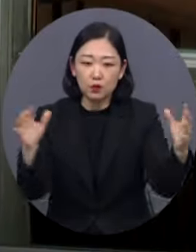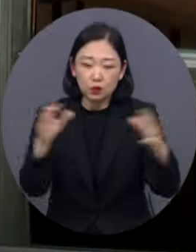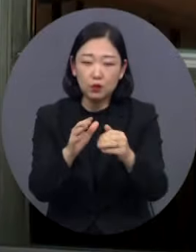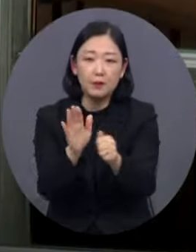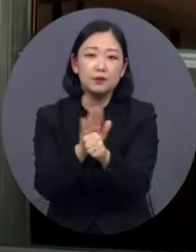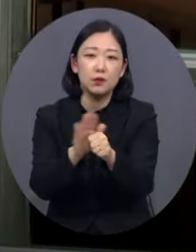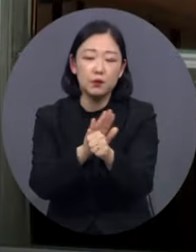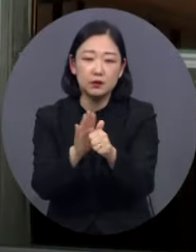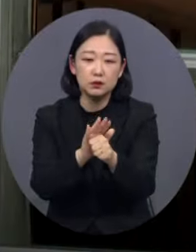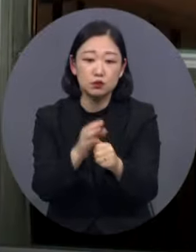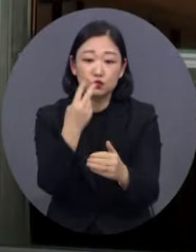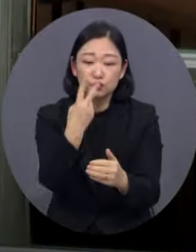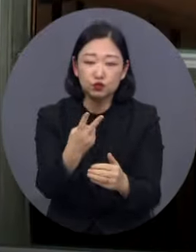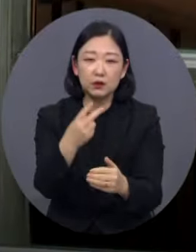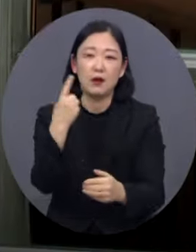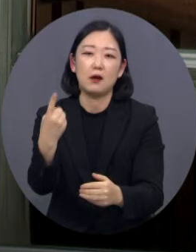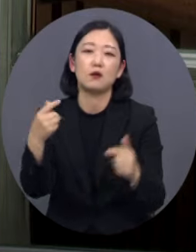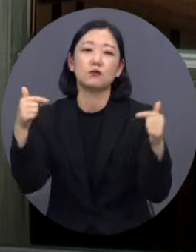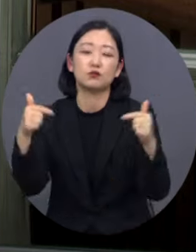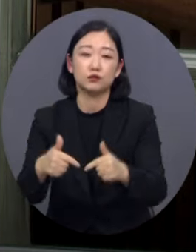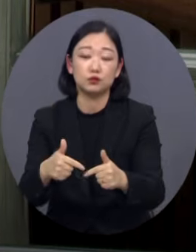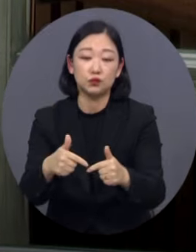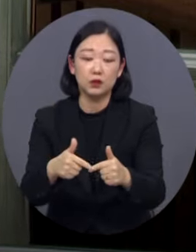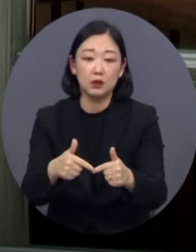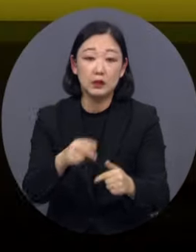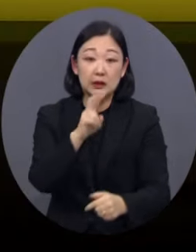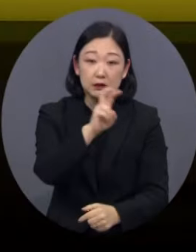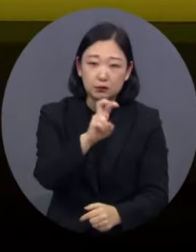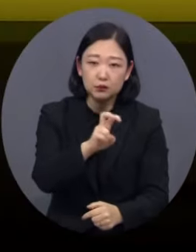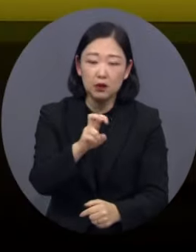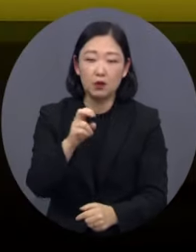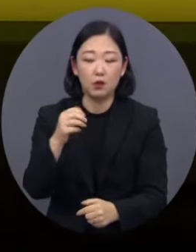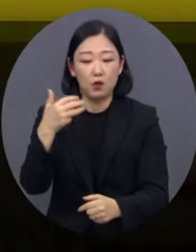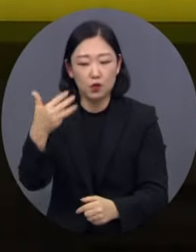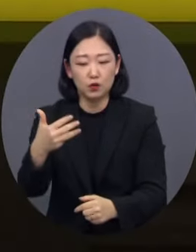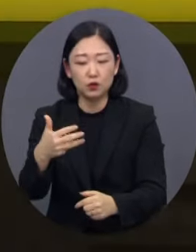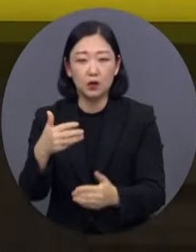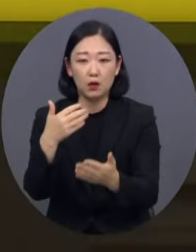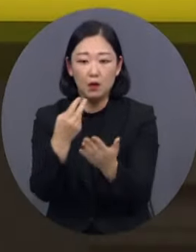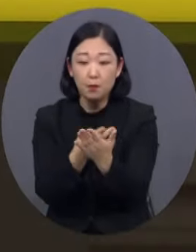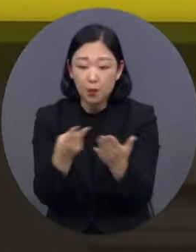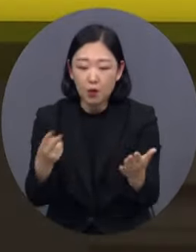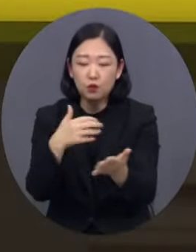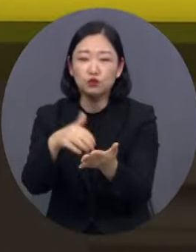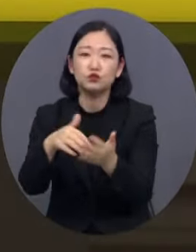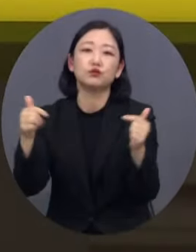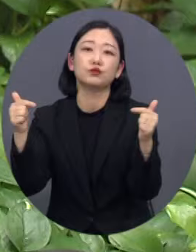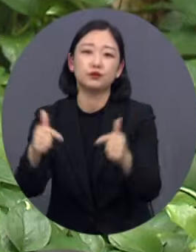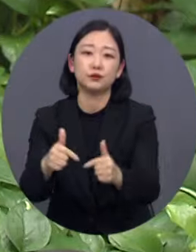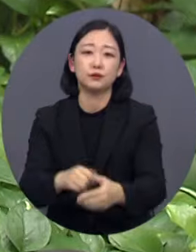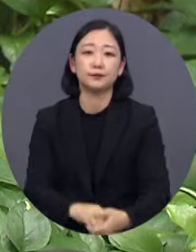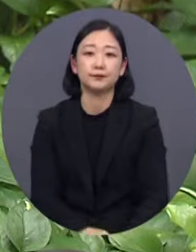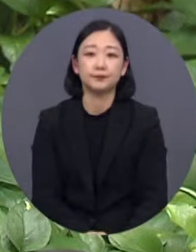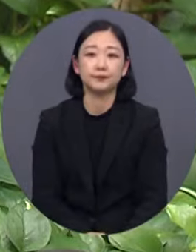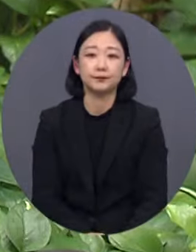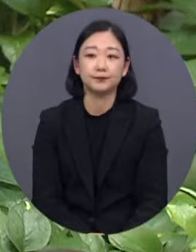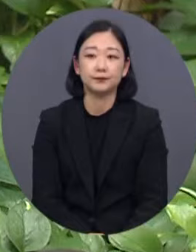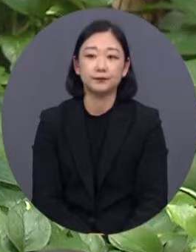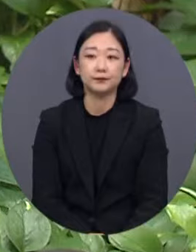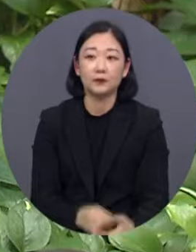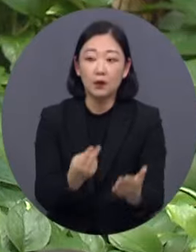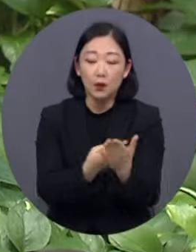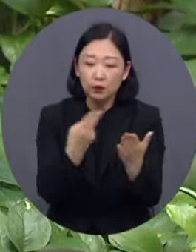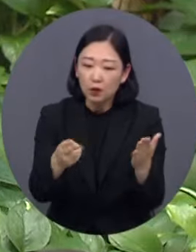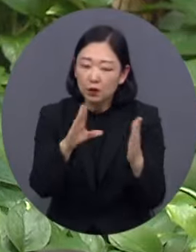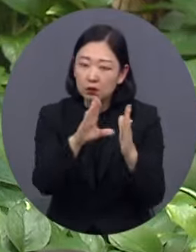1개로 줄이고 내과 중환자실 병상 수도 20개에서 8개로 축소하기로 했습니다. 근데 퇴원한